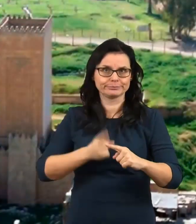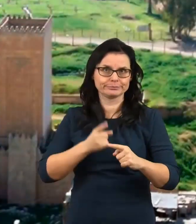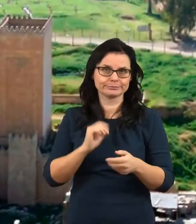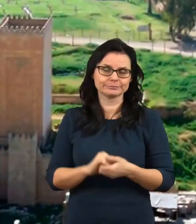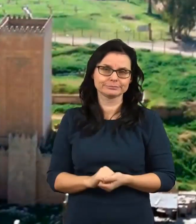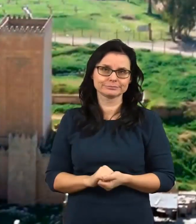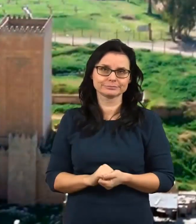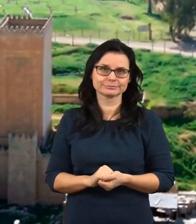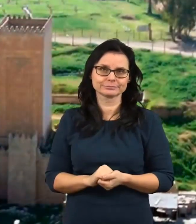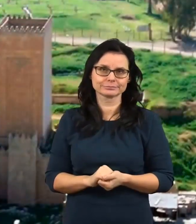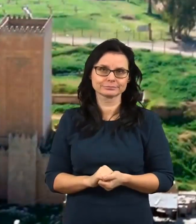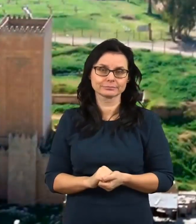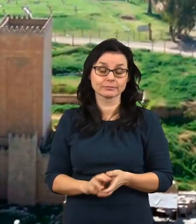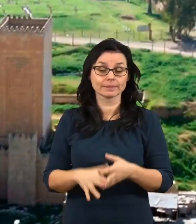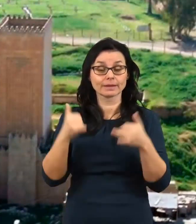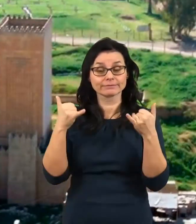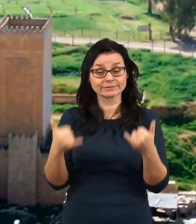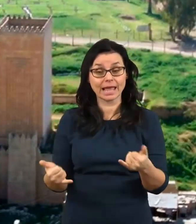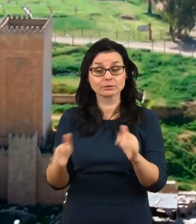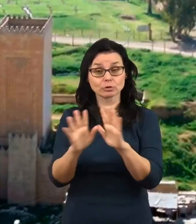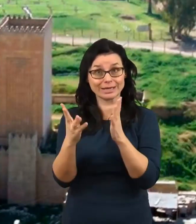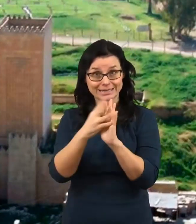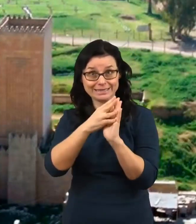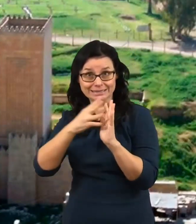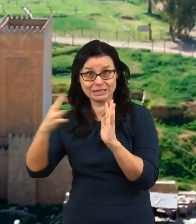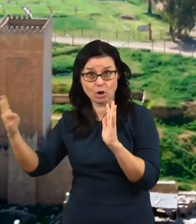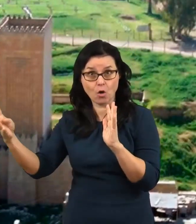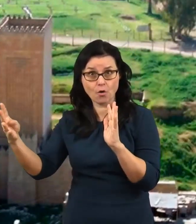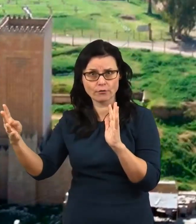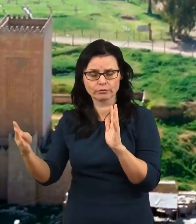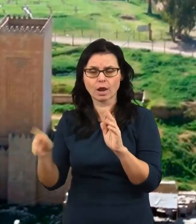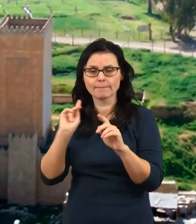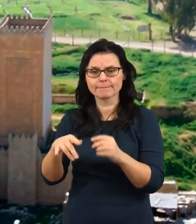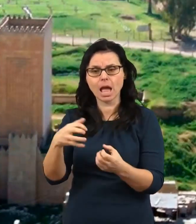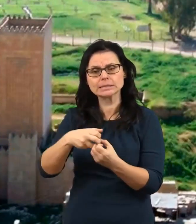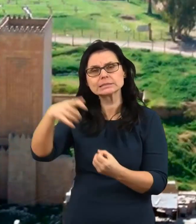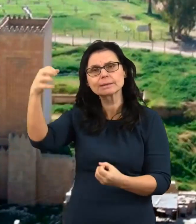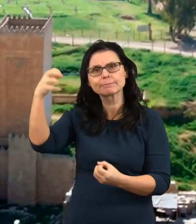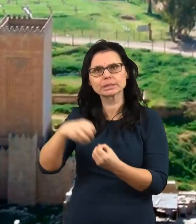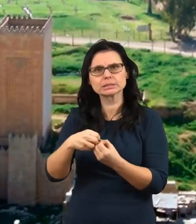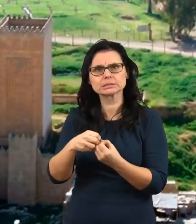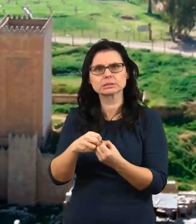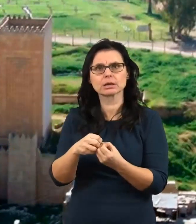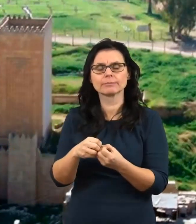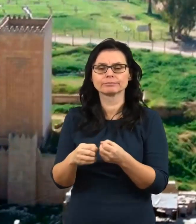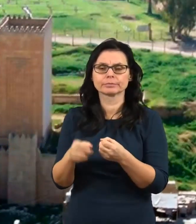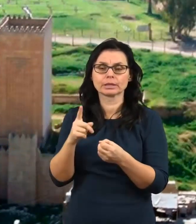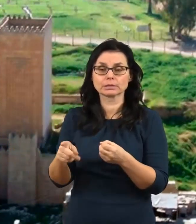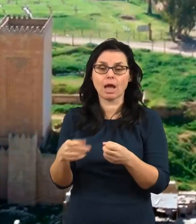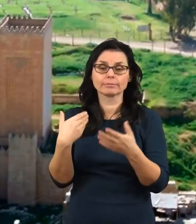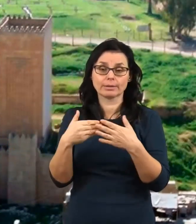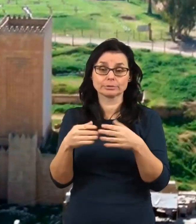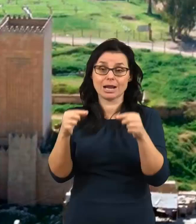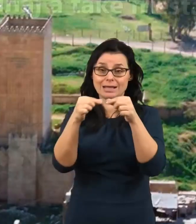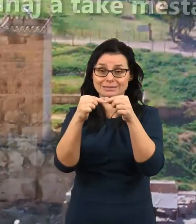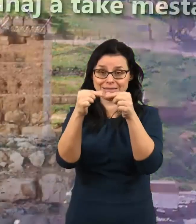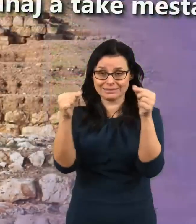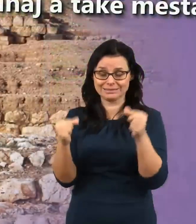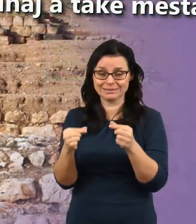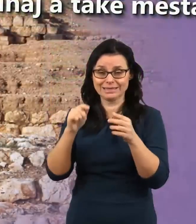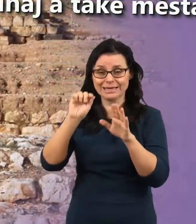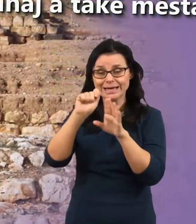A v této knihovně jsou spisy na hliněných tabulkách, které